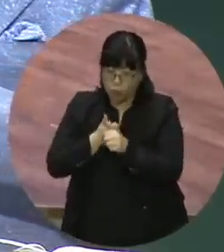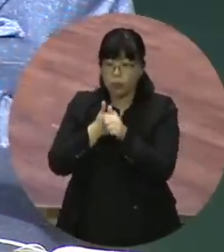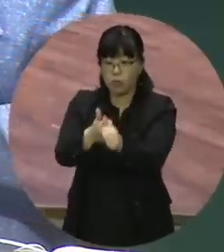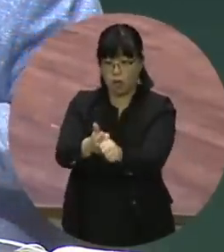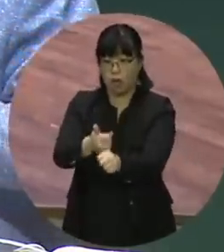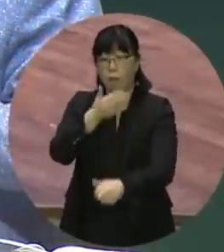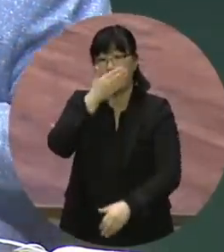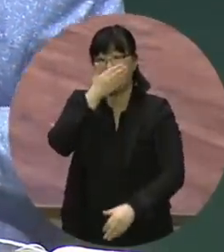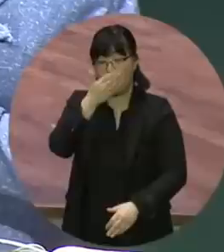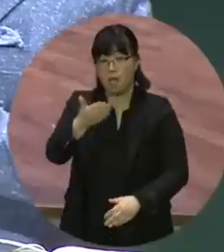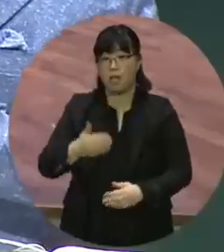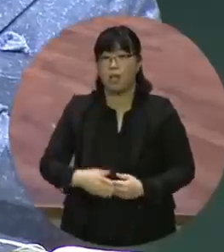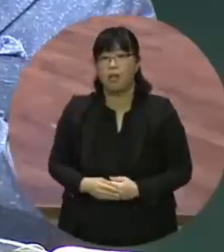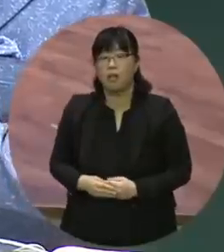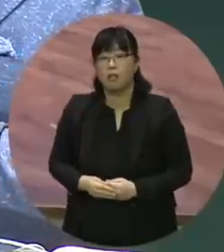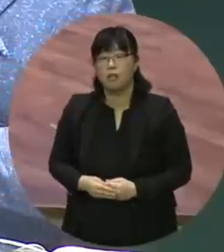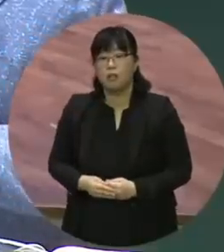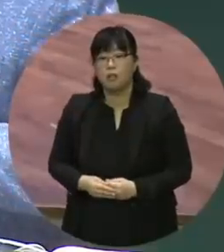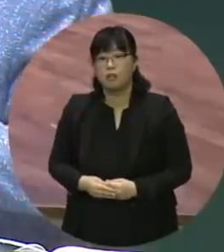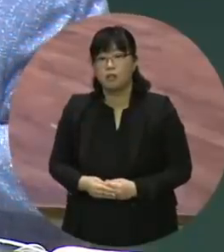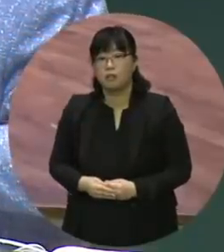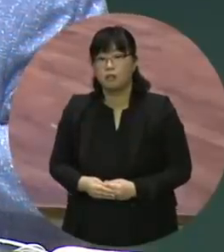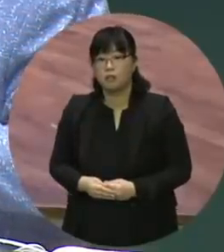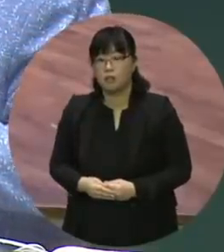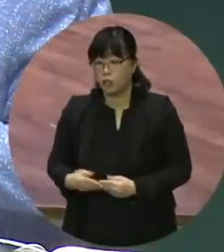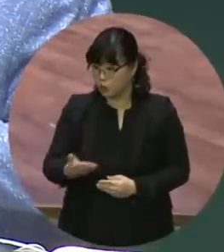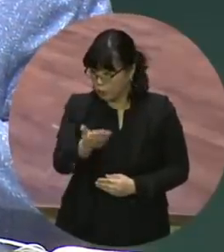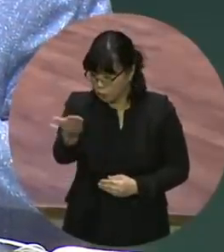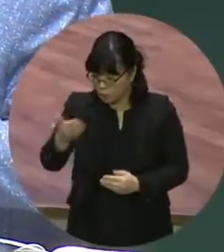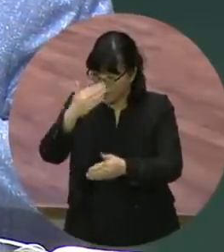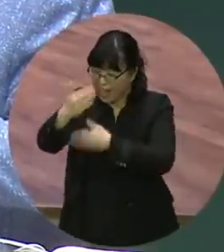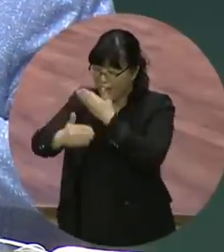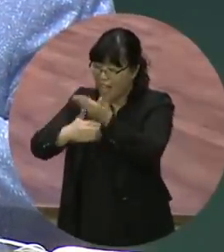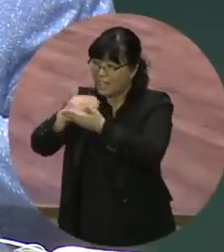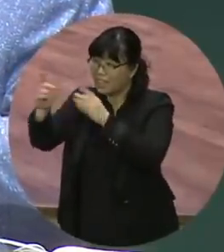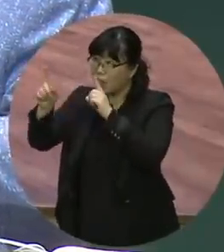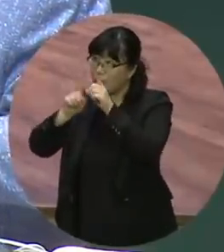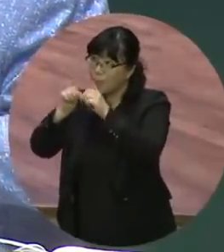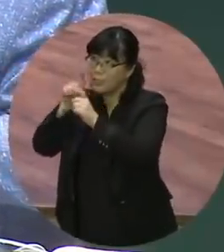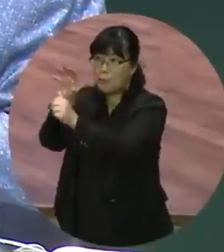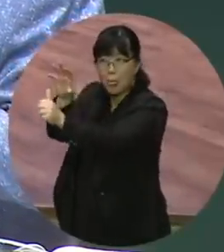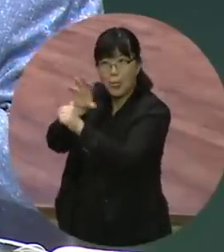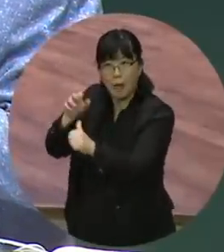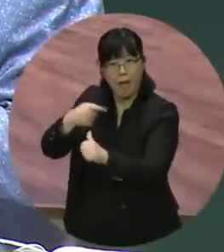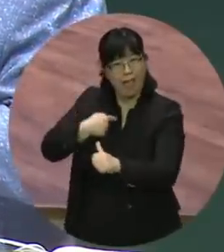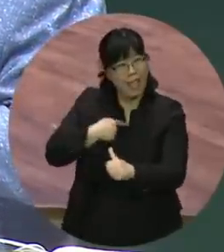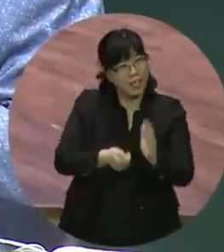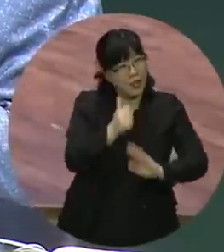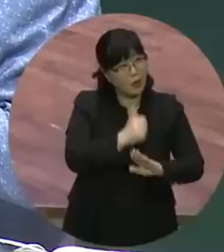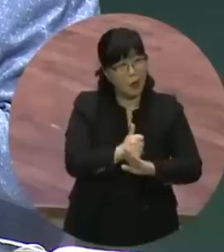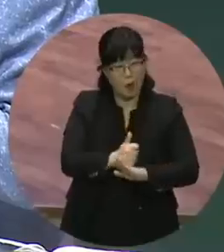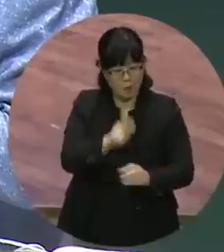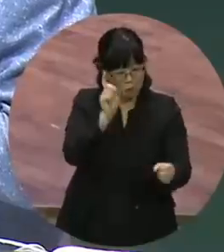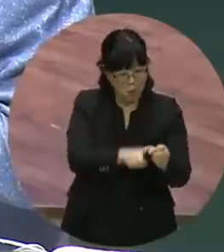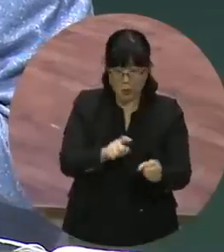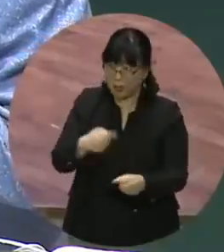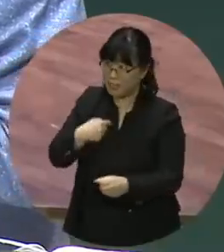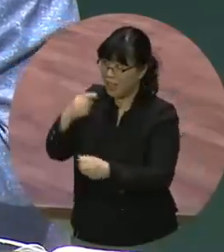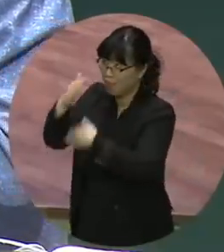자, 오늘부터 여러분이 하나님 말씀을 가지고 이용하려 하지 말고 내 것으로 묵상해 보시기